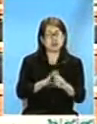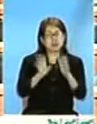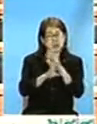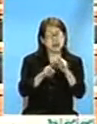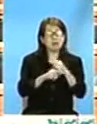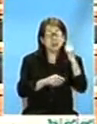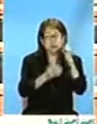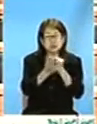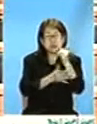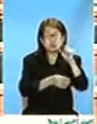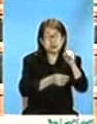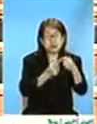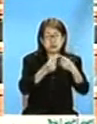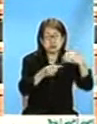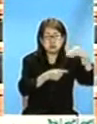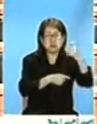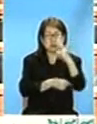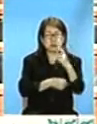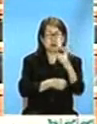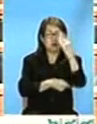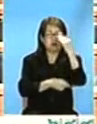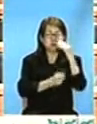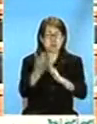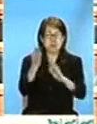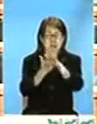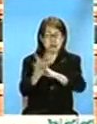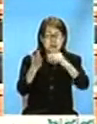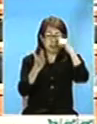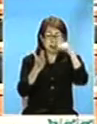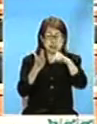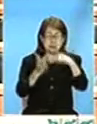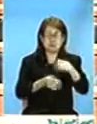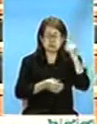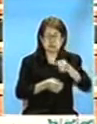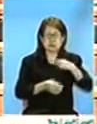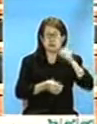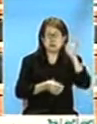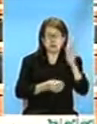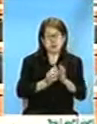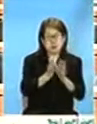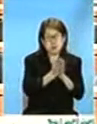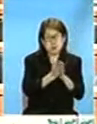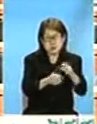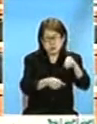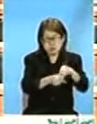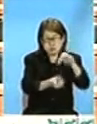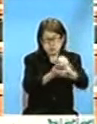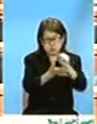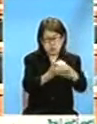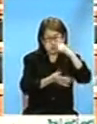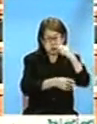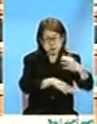แต่ในวันข้างหน้ามันไปไม่ได้เพราะประเทศนี้ผมไม่เชื่อหรอกครับว่าใครจะผูกขาดได้ยาวนานผ